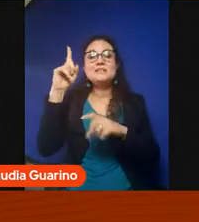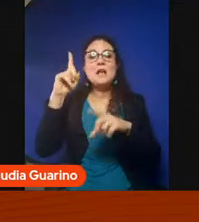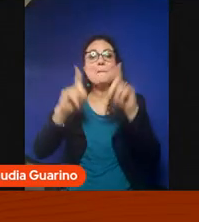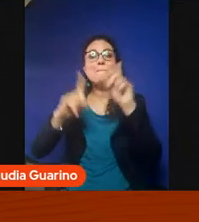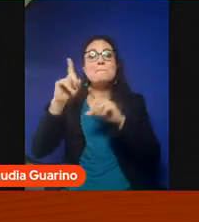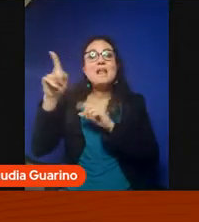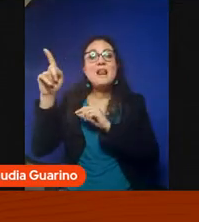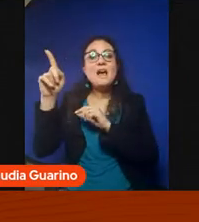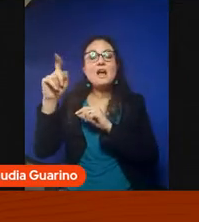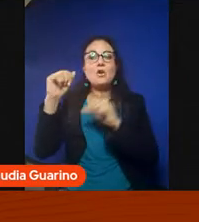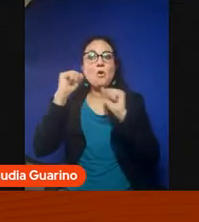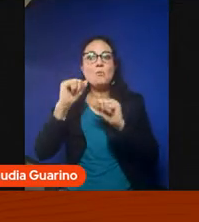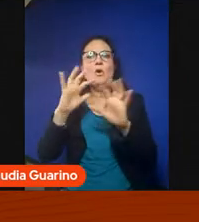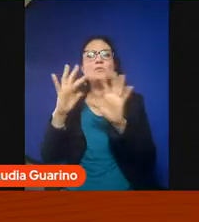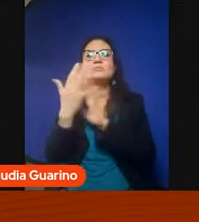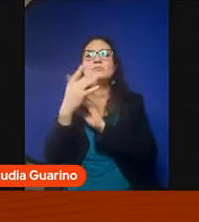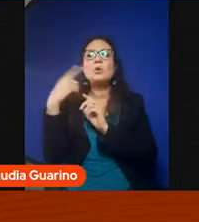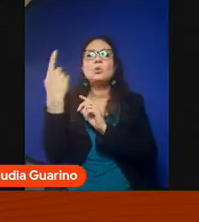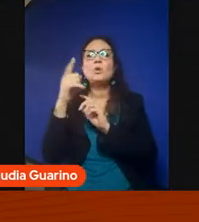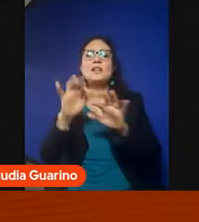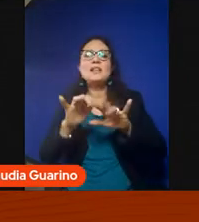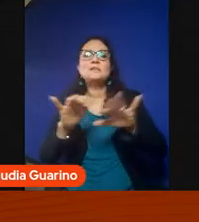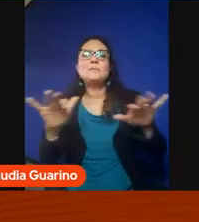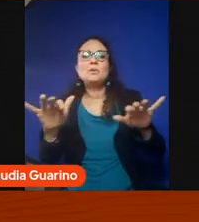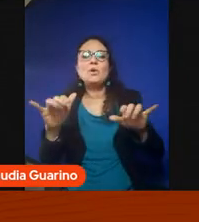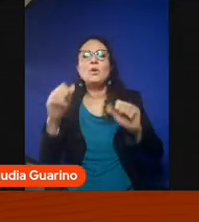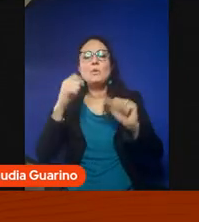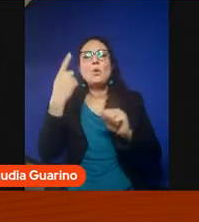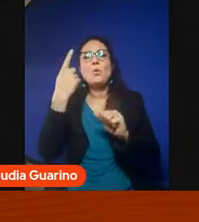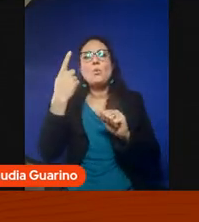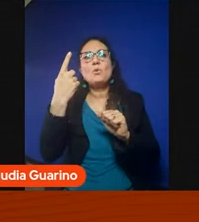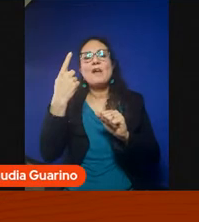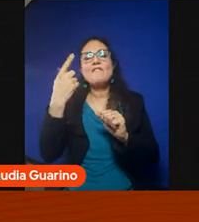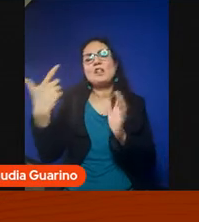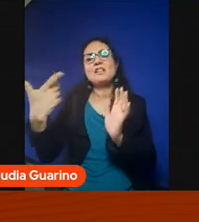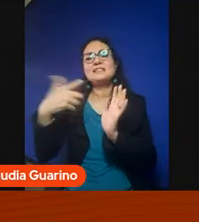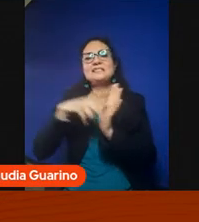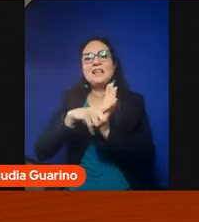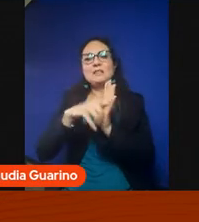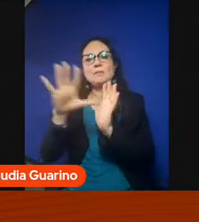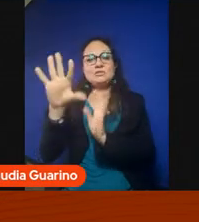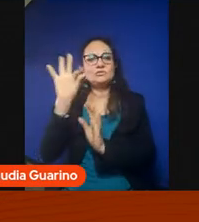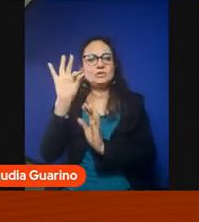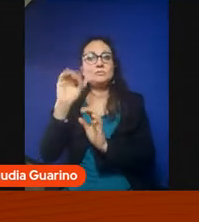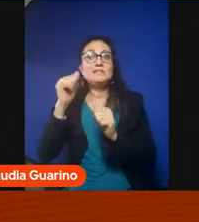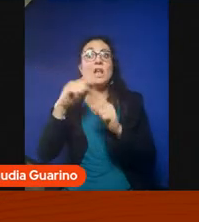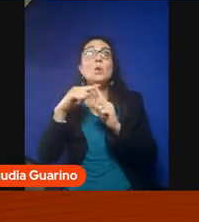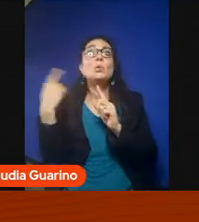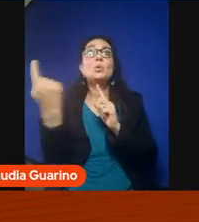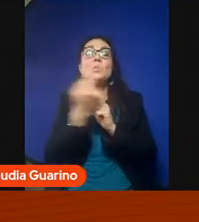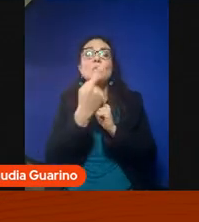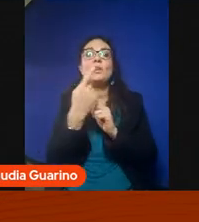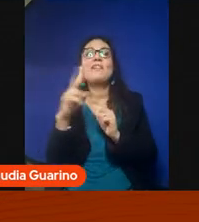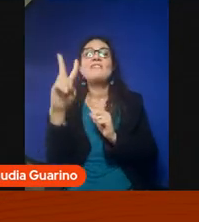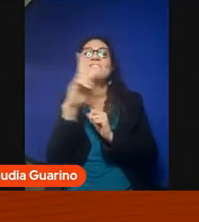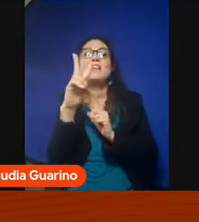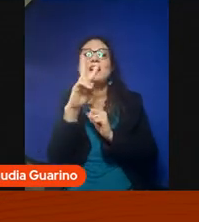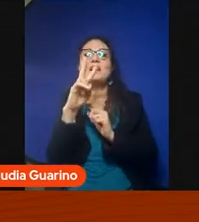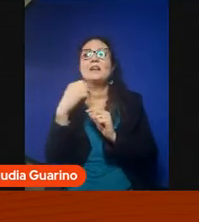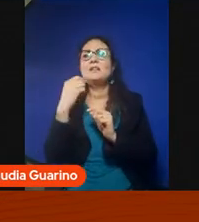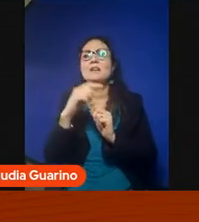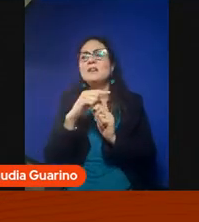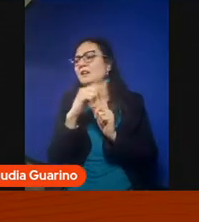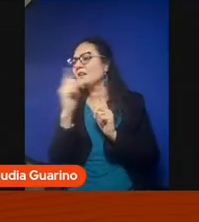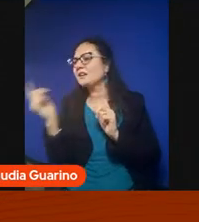fare smart working un giorno a settimana. Beh, se lo facessero tutte insieme il venerdì, per altri 4 giorni il